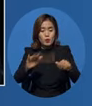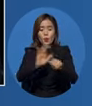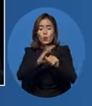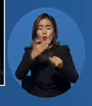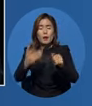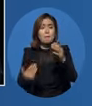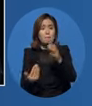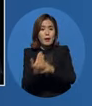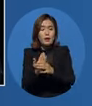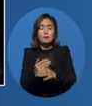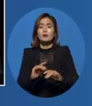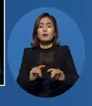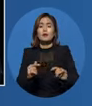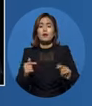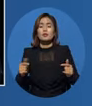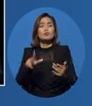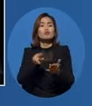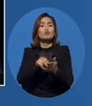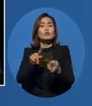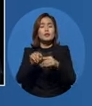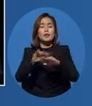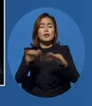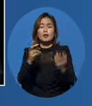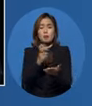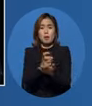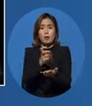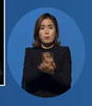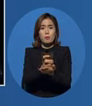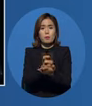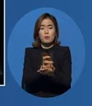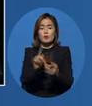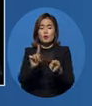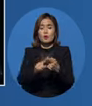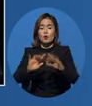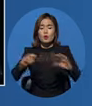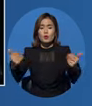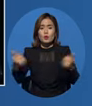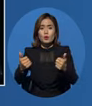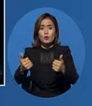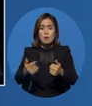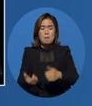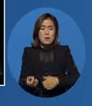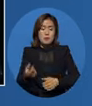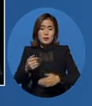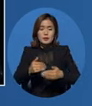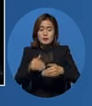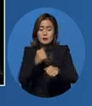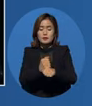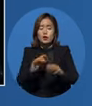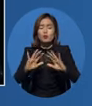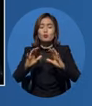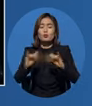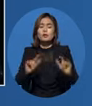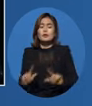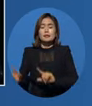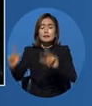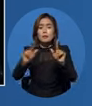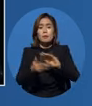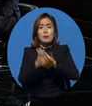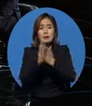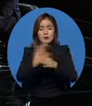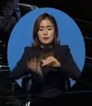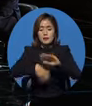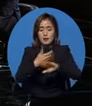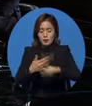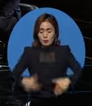발생 되어지는 이런 문제들 해서 하는 법안 이런 것들을 국회가 유념하게 해서 국민의 삶을 변화시키는 개혁 으로 가자